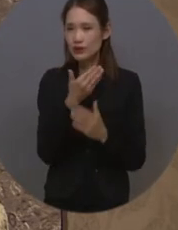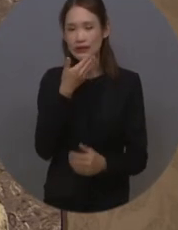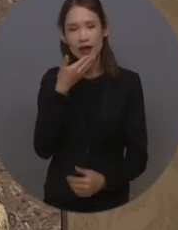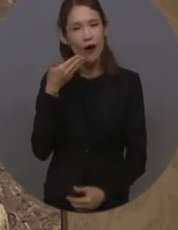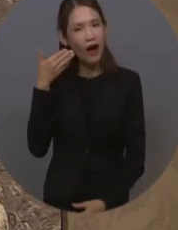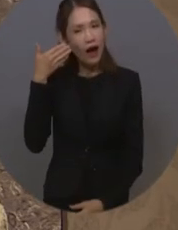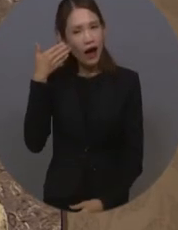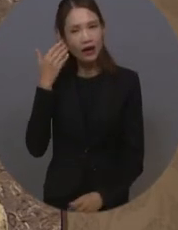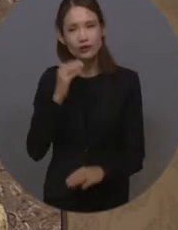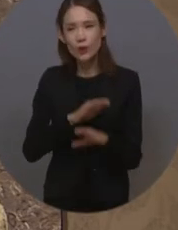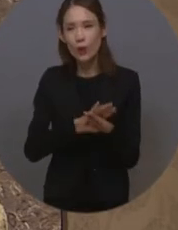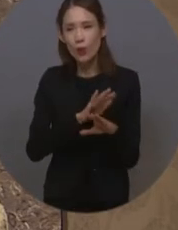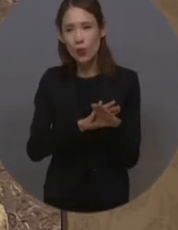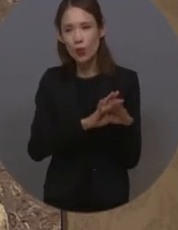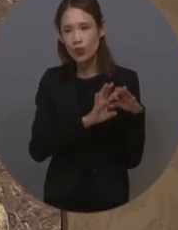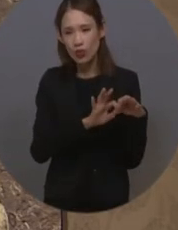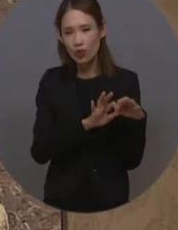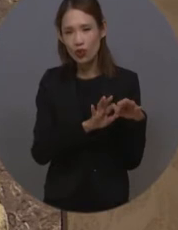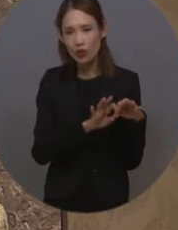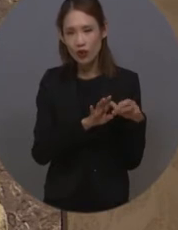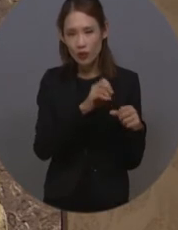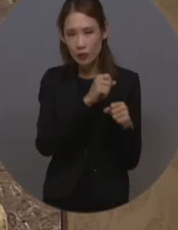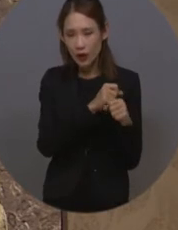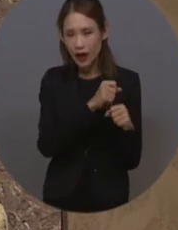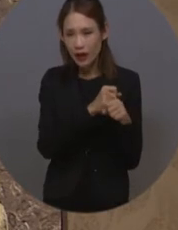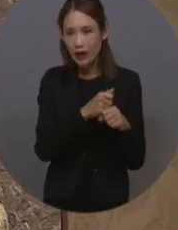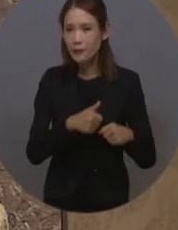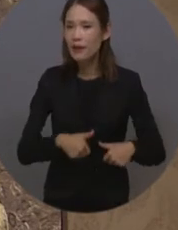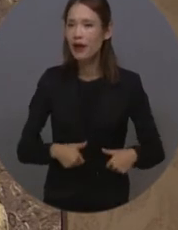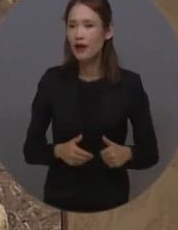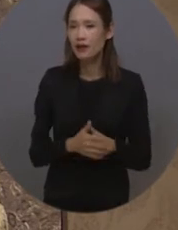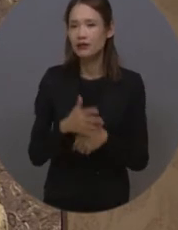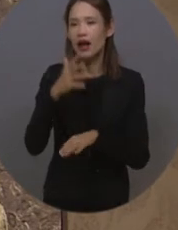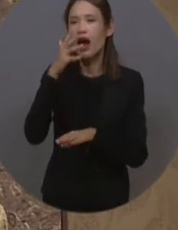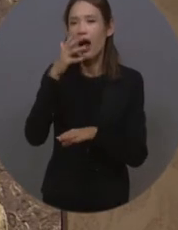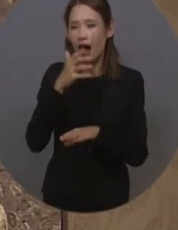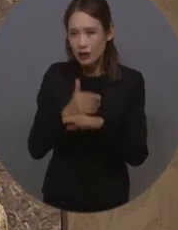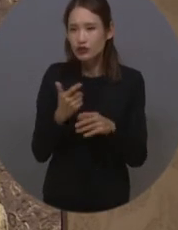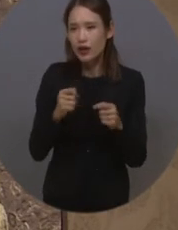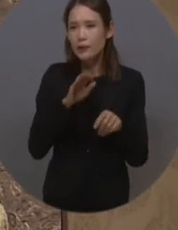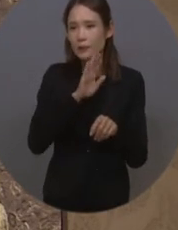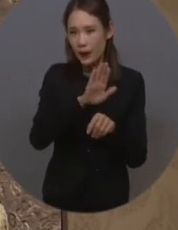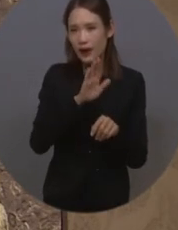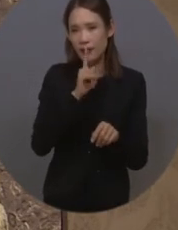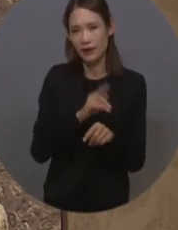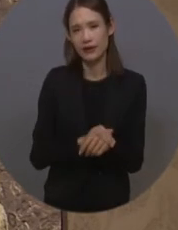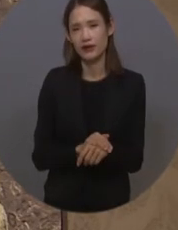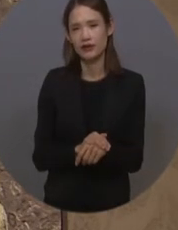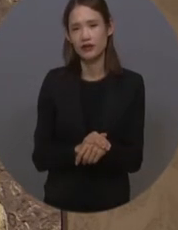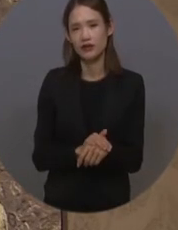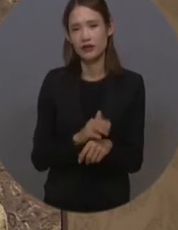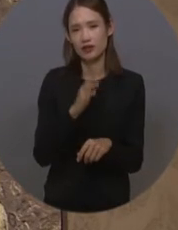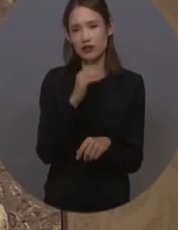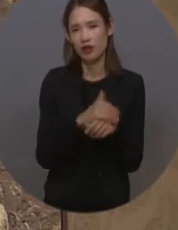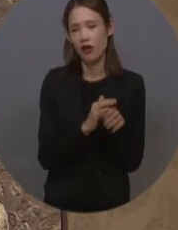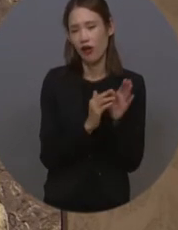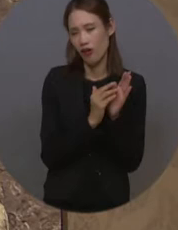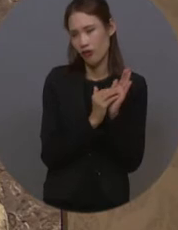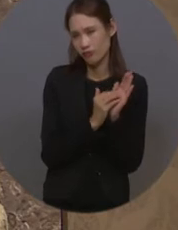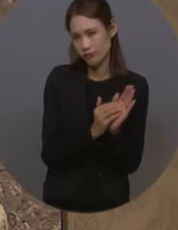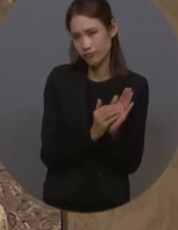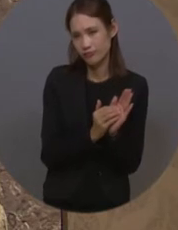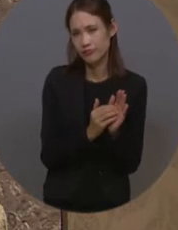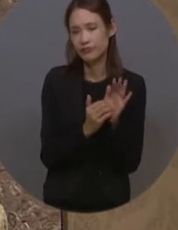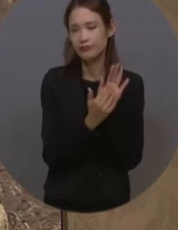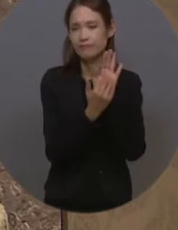청각장애인들의 손을 거치지 않고는 안 만드는 구두입니다. 아. 나중에 그렇게 하겠습니다. 하고 결국은 거절 아닌 거절을 하고